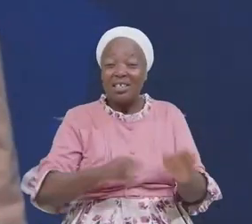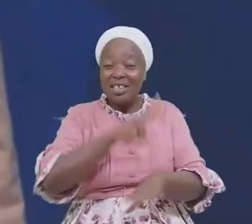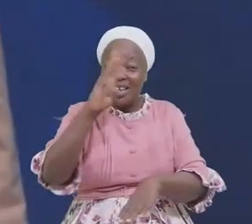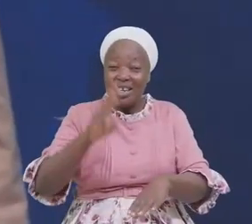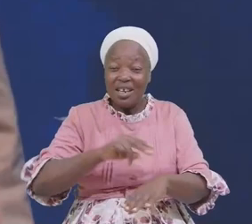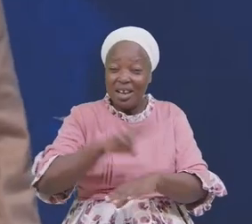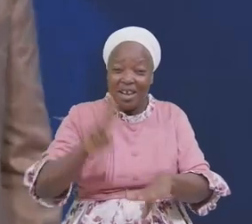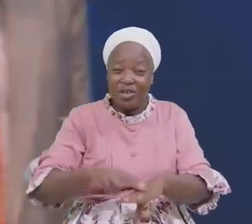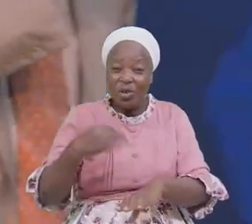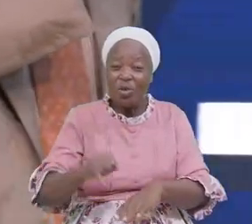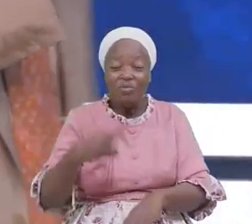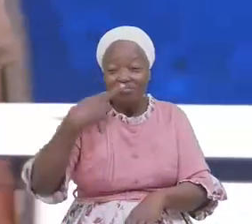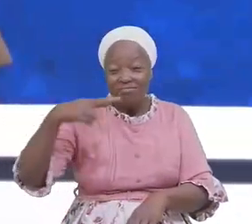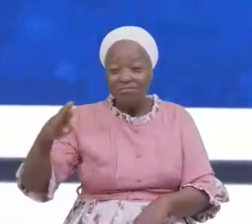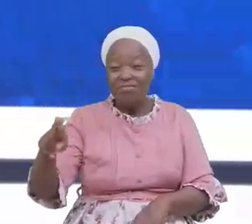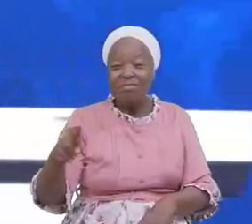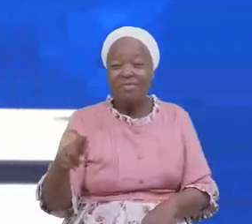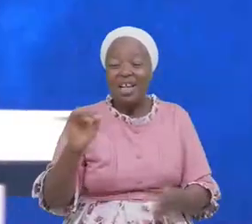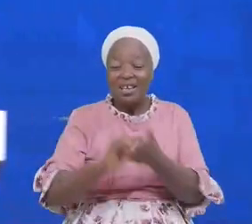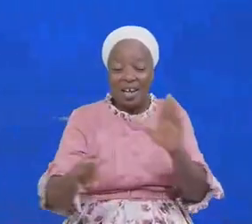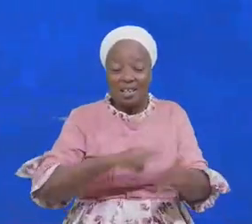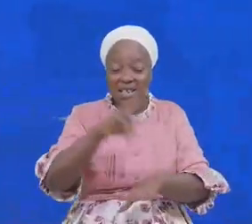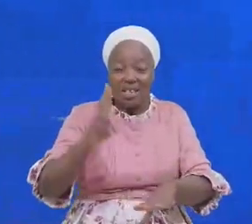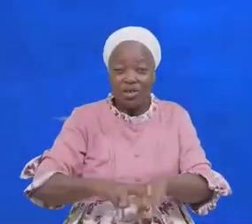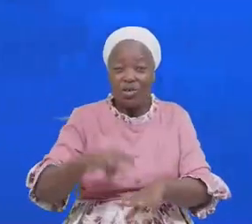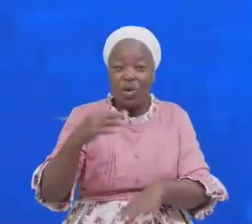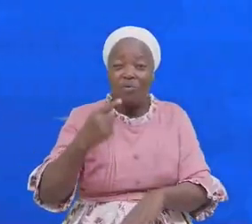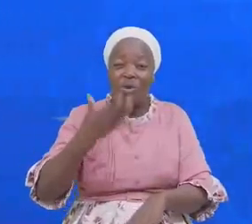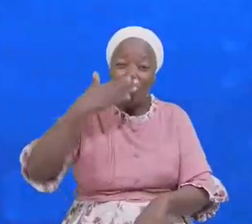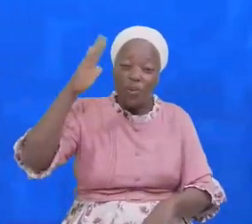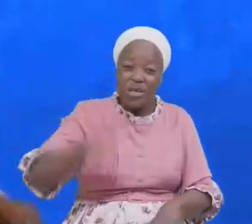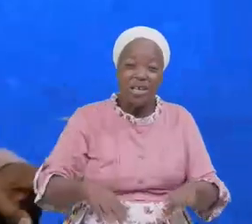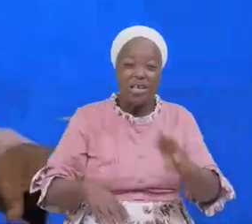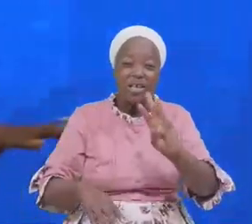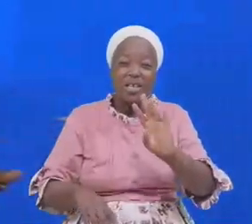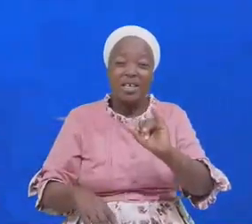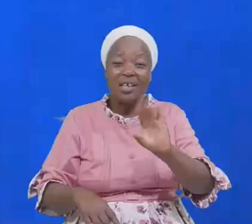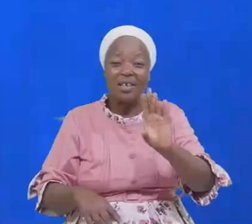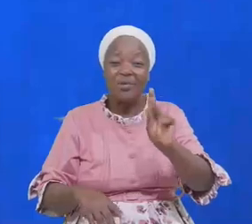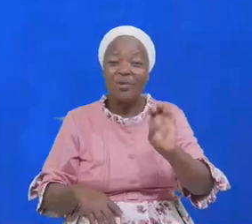cette nature du serpent, cette nature des méchants,